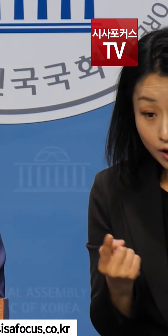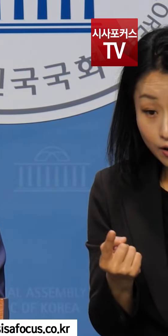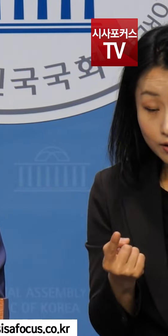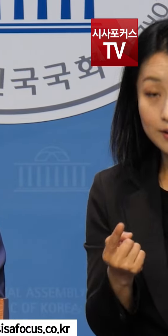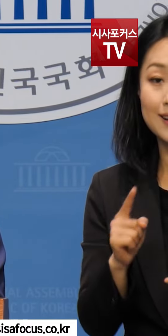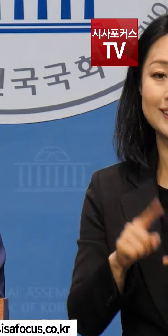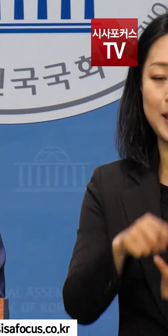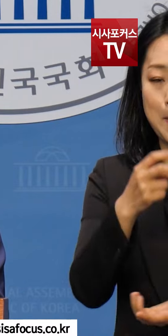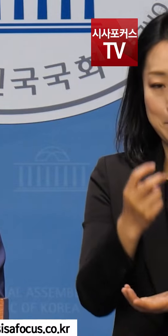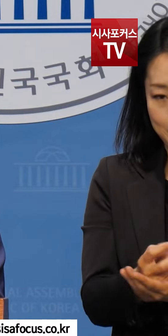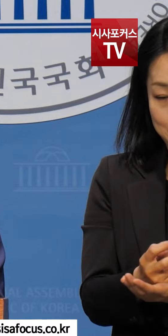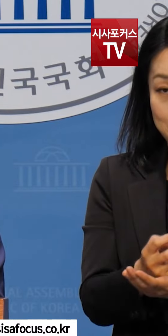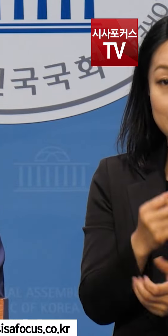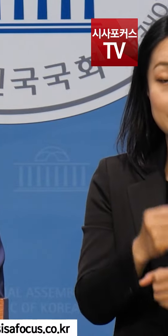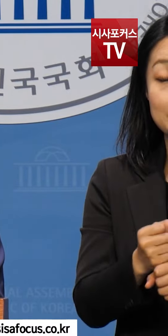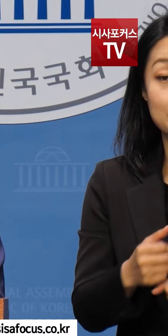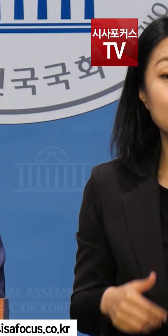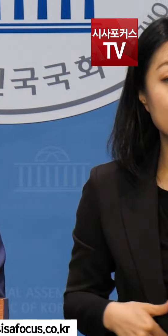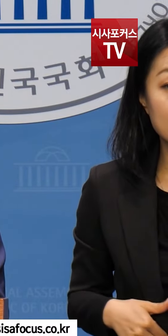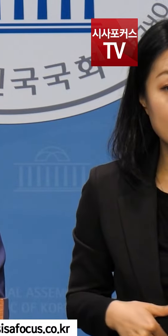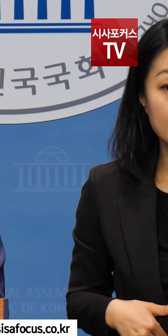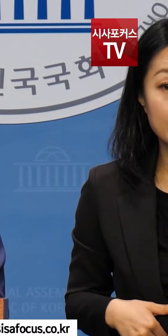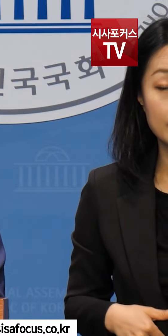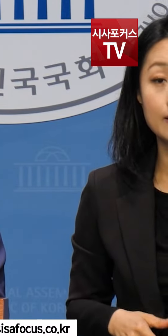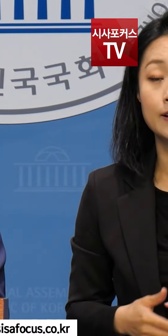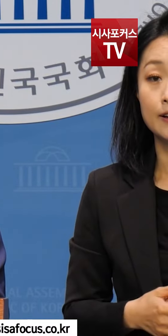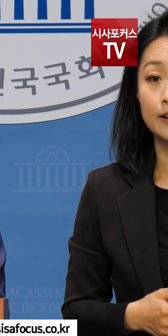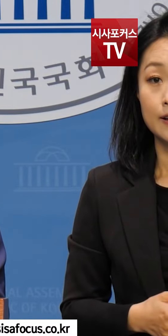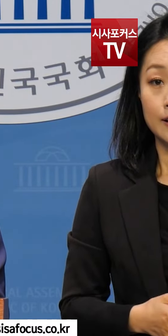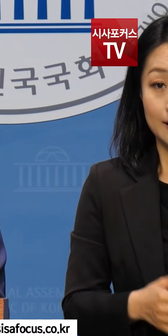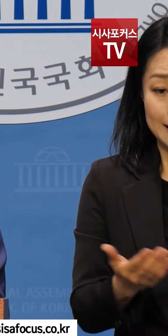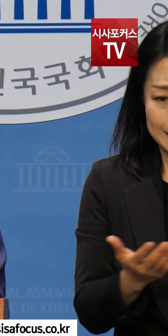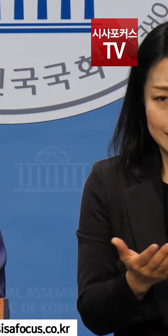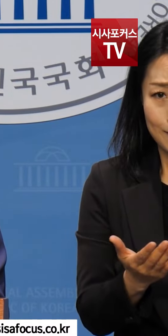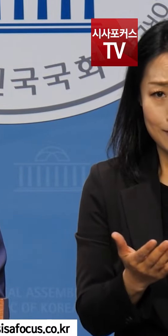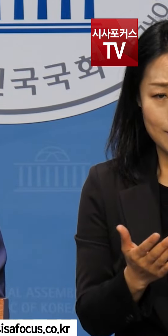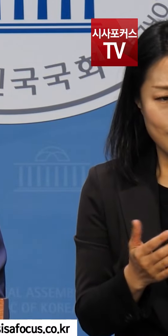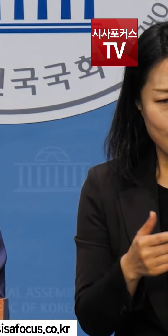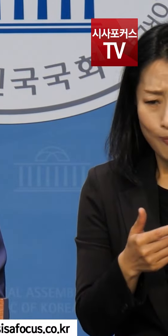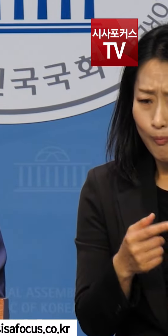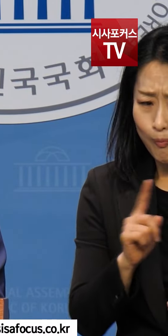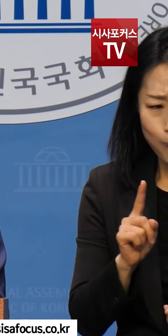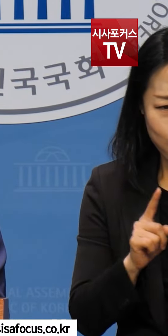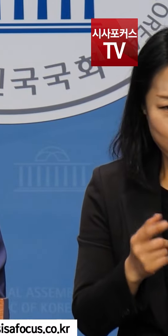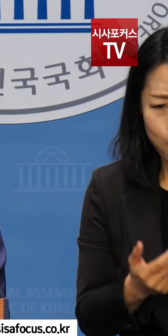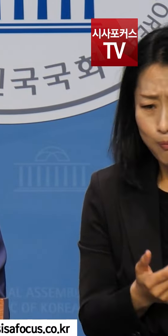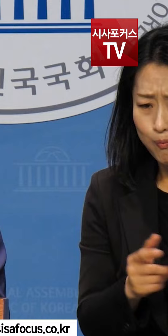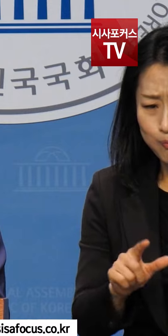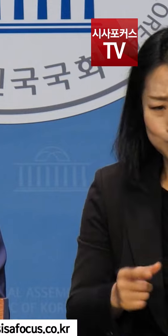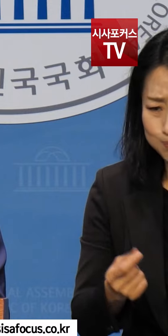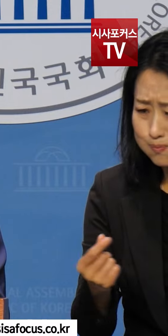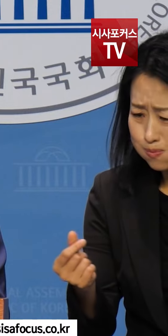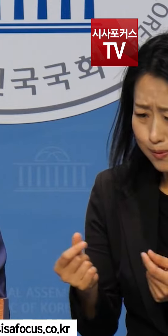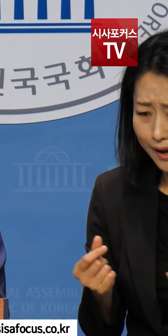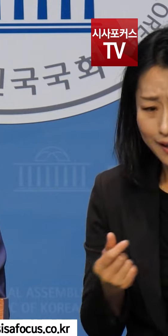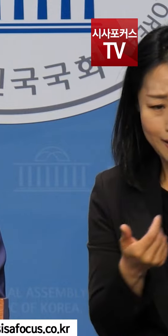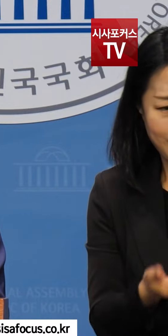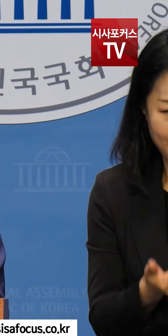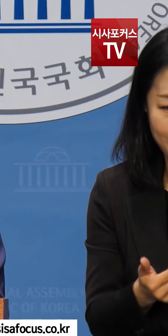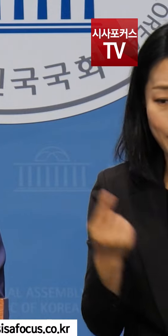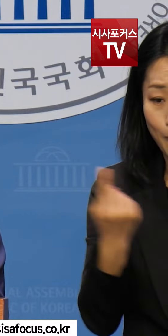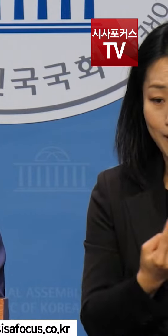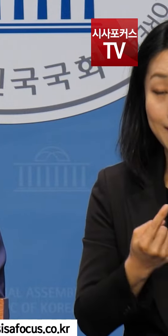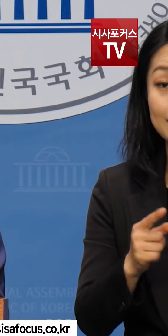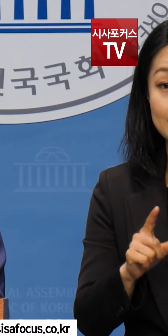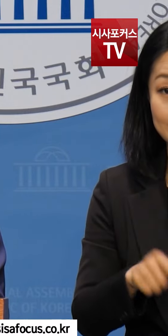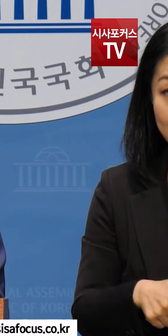법적 체계가 담보되어야 합니다. 보건의료 인력 간 모호한 업무 범위의 경계로 생긴 불필요한 갈등을